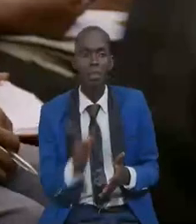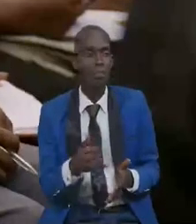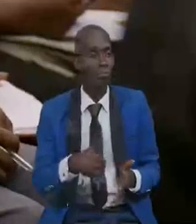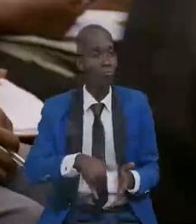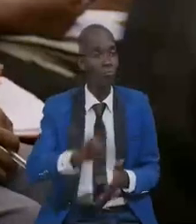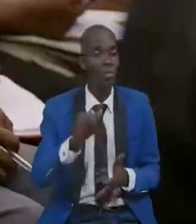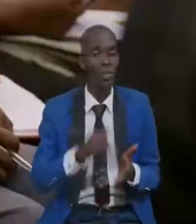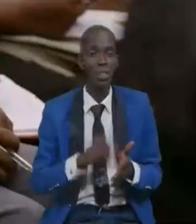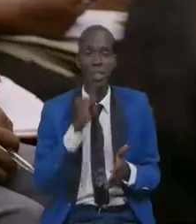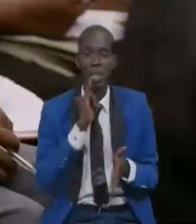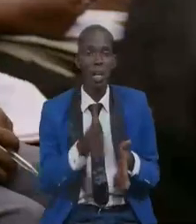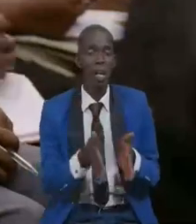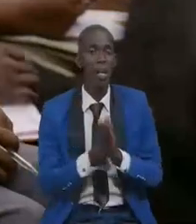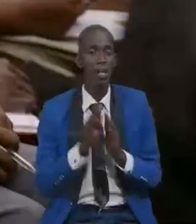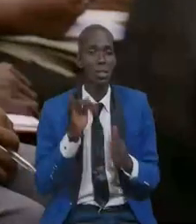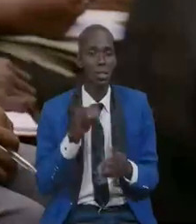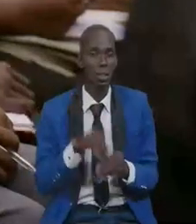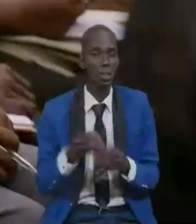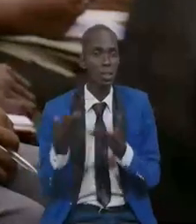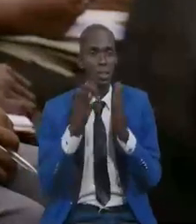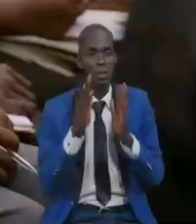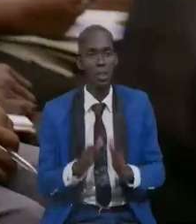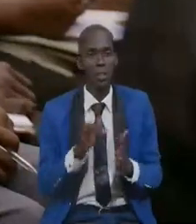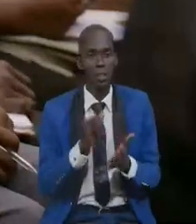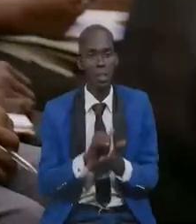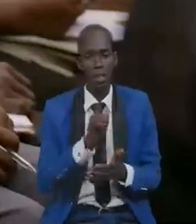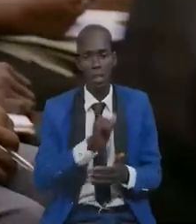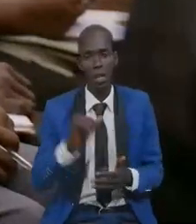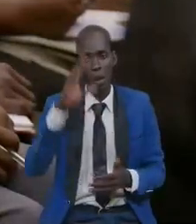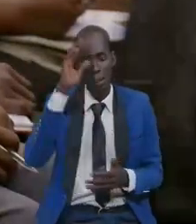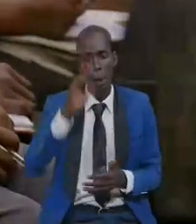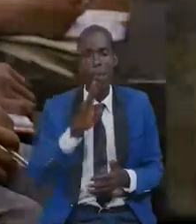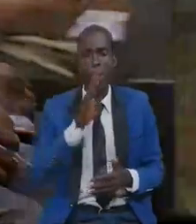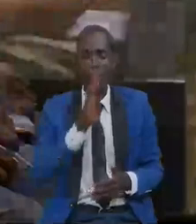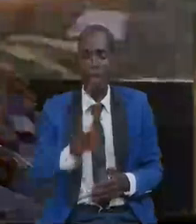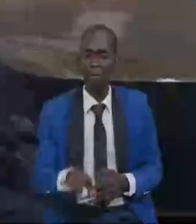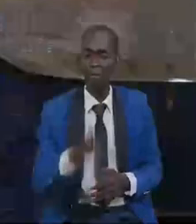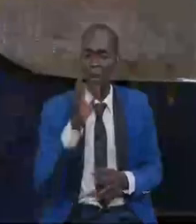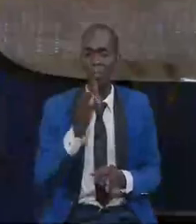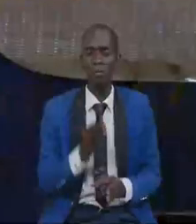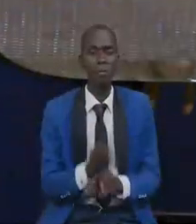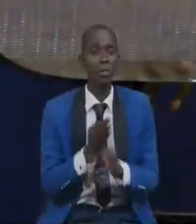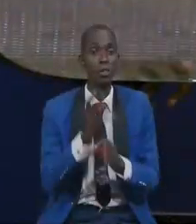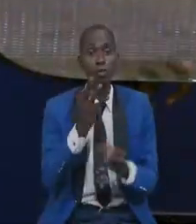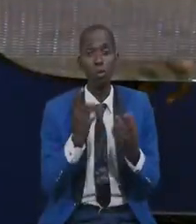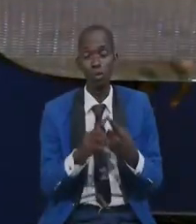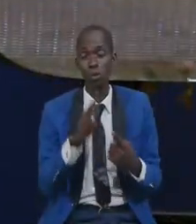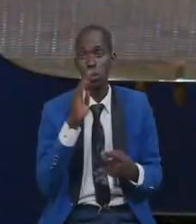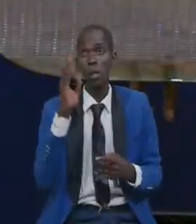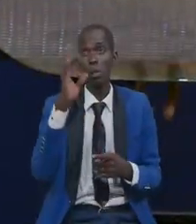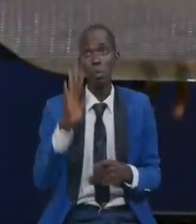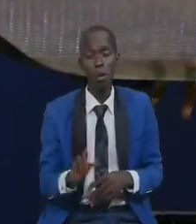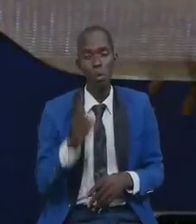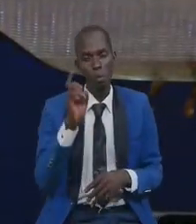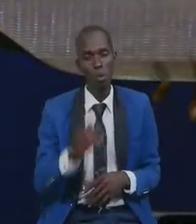que chacun soit trouvé fidèle. Si vous voulez être un pasteur, que l'homme soit fidèle. Vous voulez